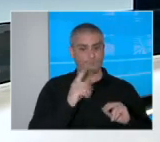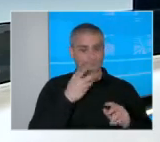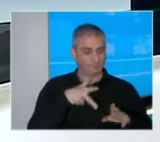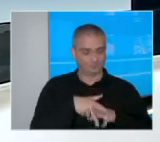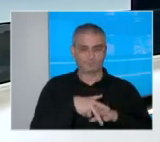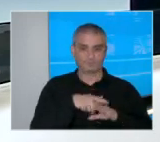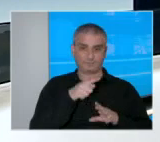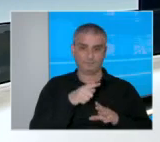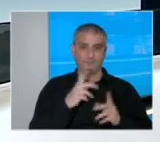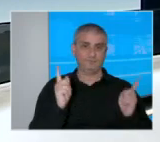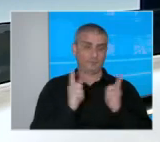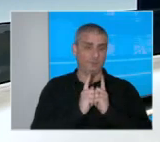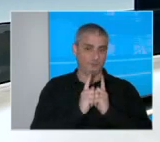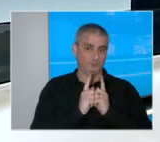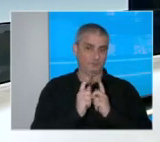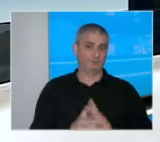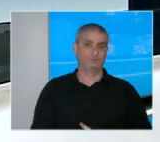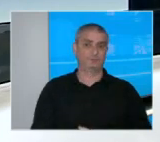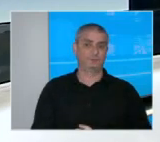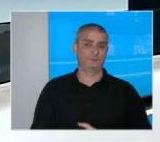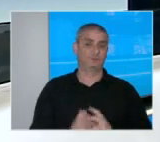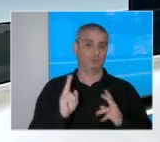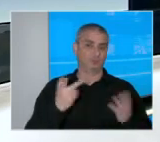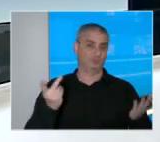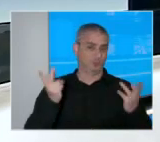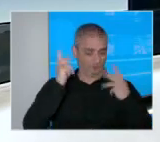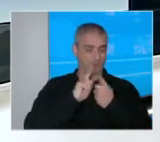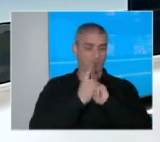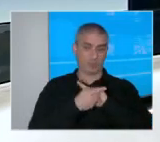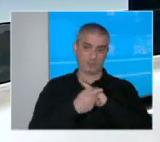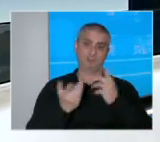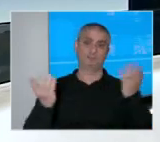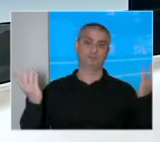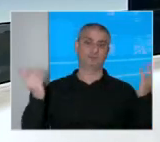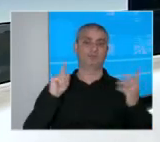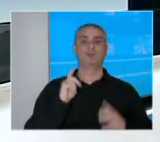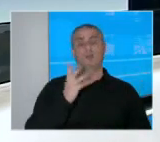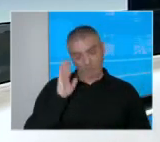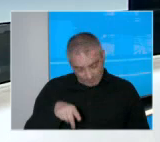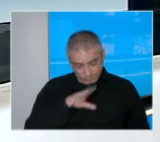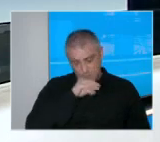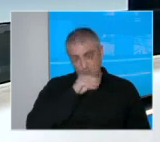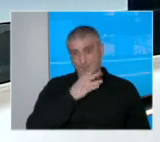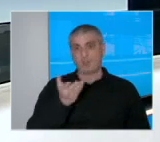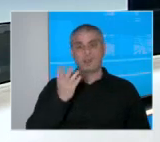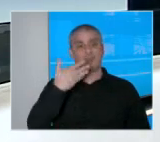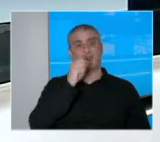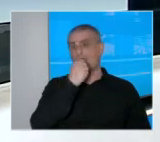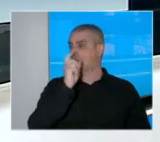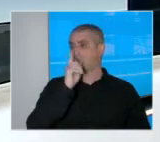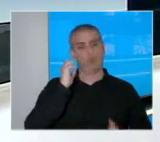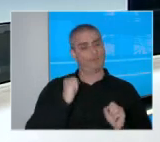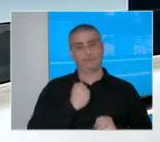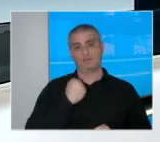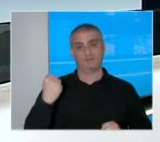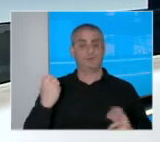לו רגליים. בקיצור, בוא נזכיר קצת. שלא תהיה הסכם רוטציה כדי שיעקב אשר לא ייכנס לרשימה. וגם אז הוא דיבר על כך שדגל התורה לא בהכרח